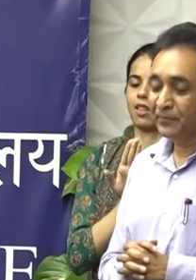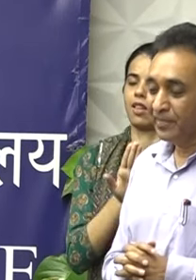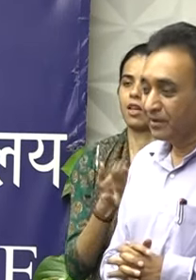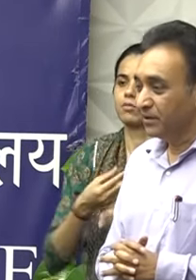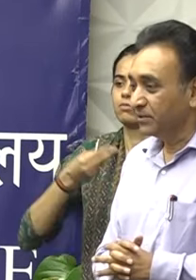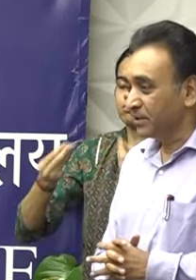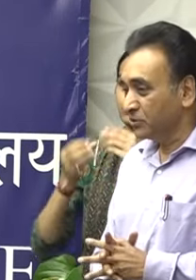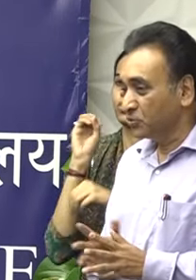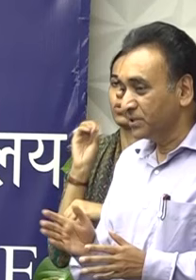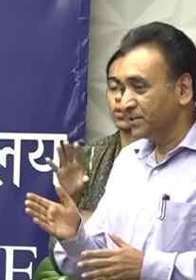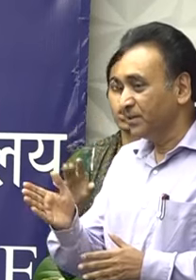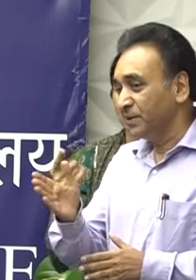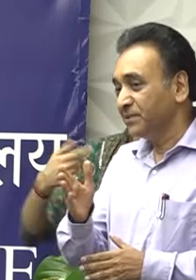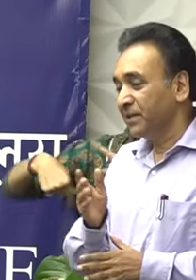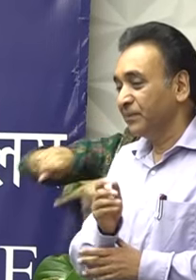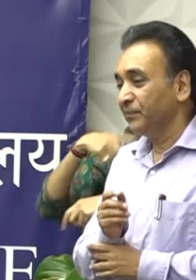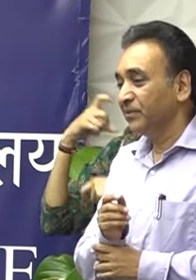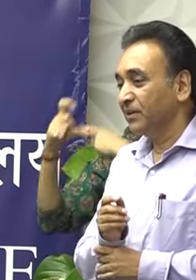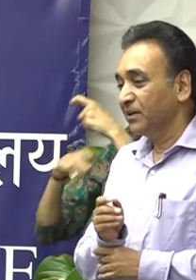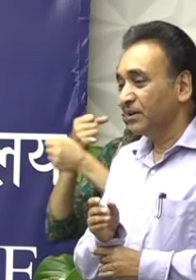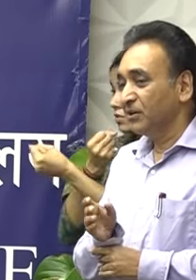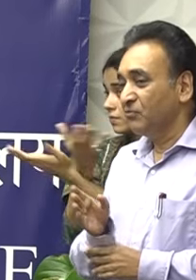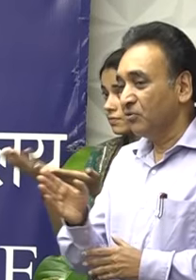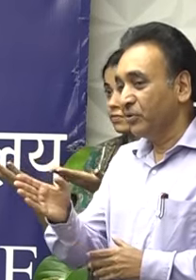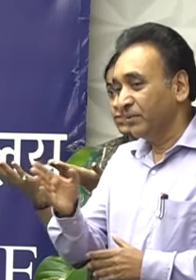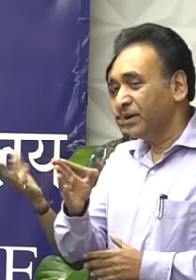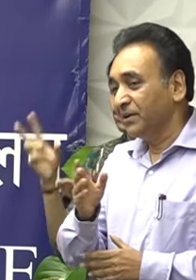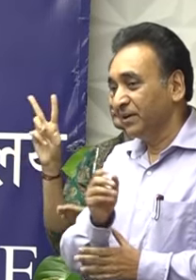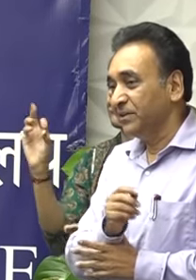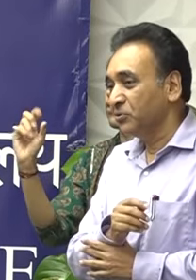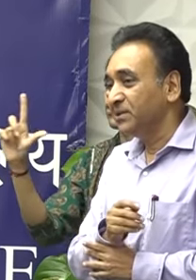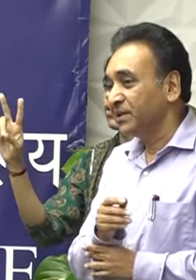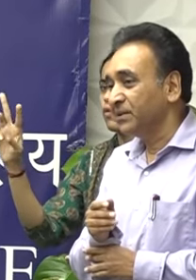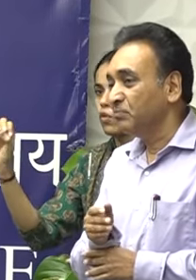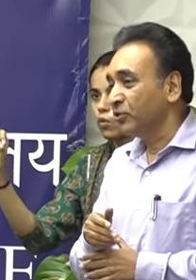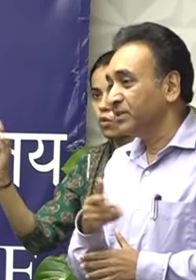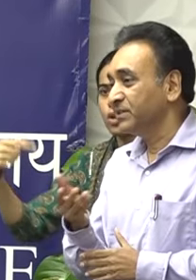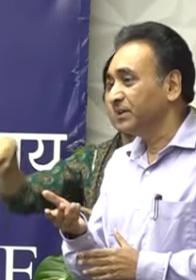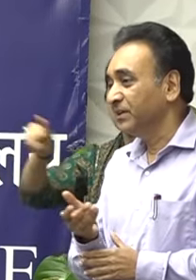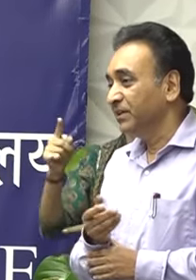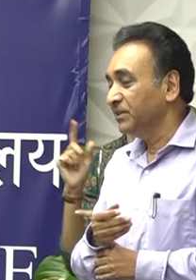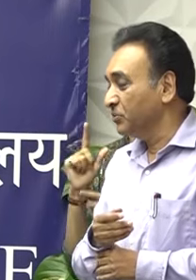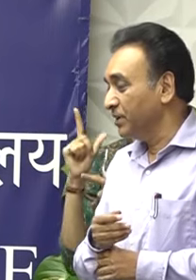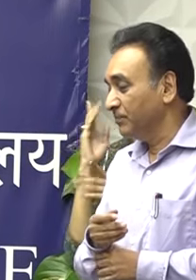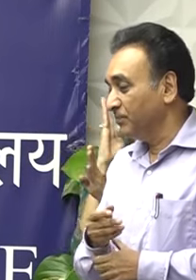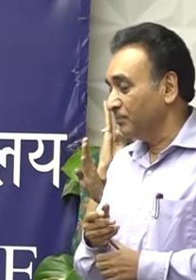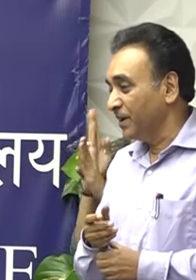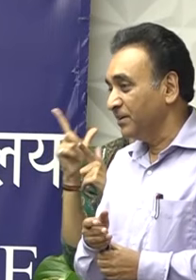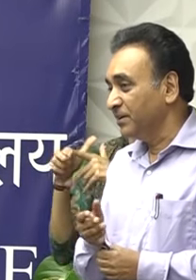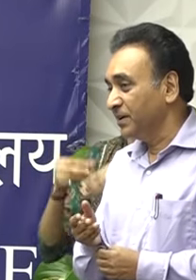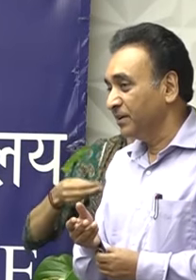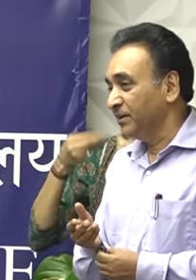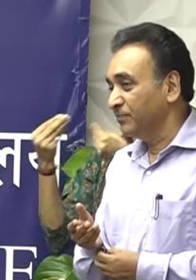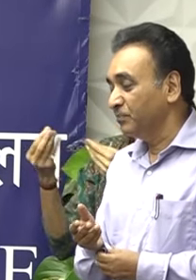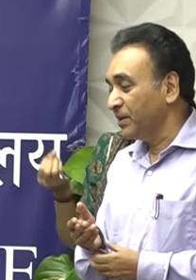है. सर, आज कुछ जैसे कंपनीज हैं, वॉल्वो है, बाकी हैं, ये कुछ डायरेक्ट एम्प्लॉयर्स हैं जिन्होंने